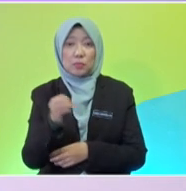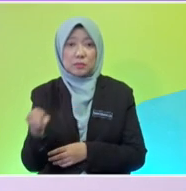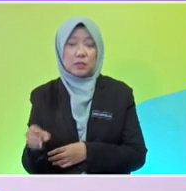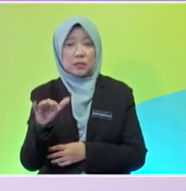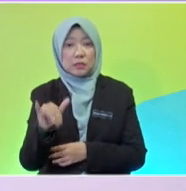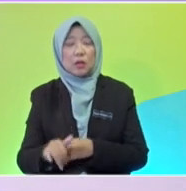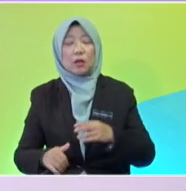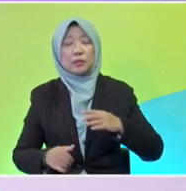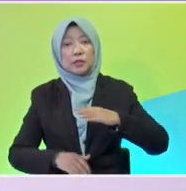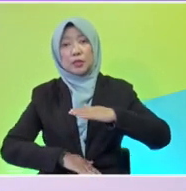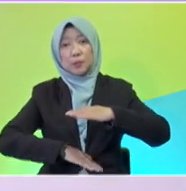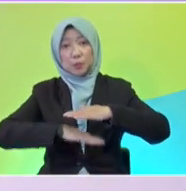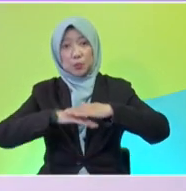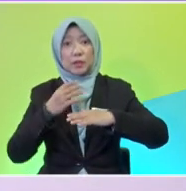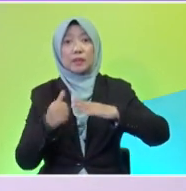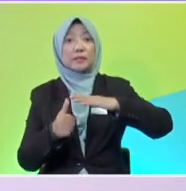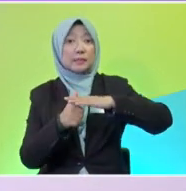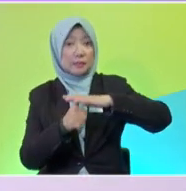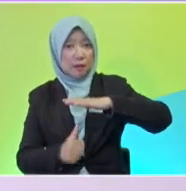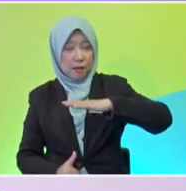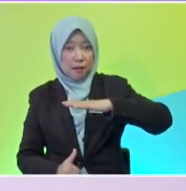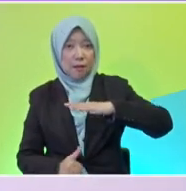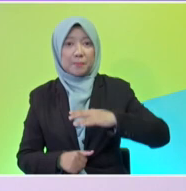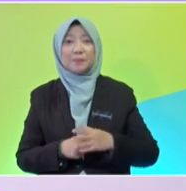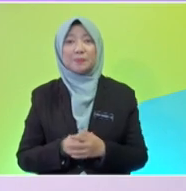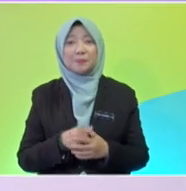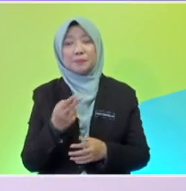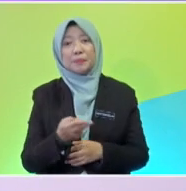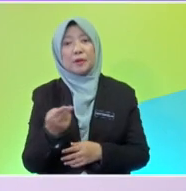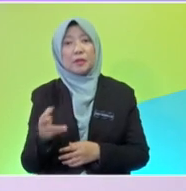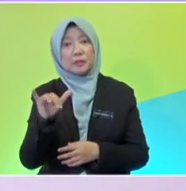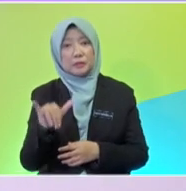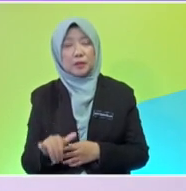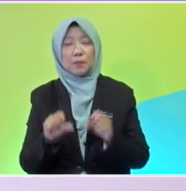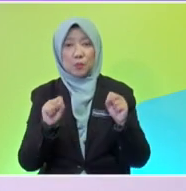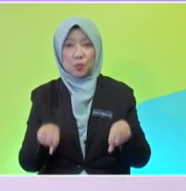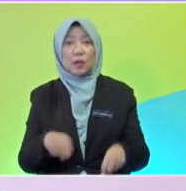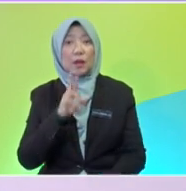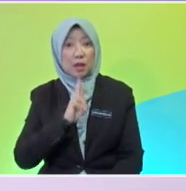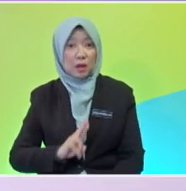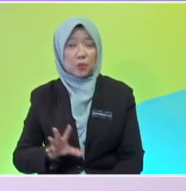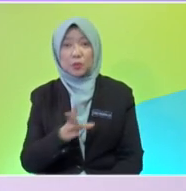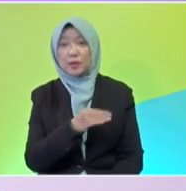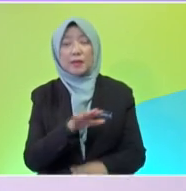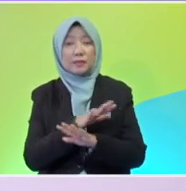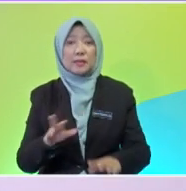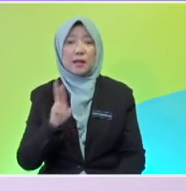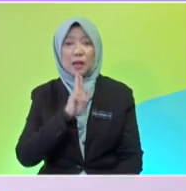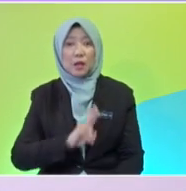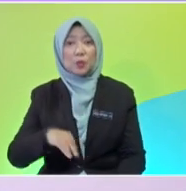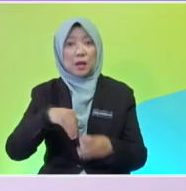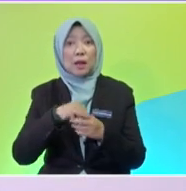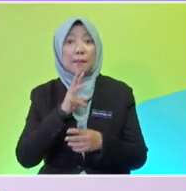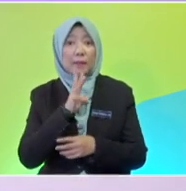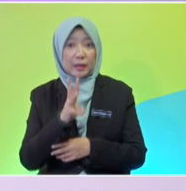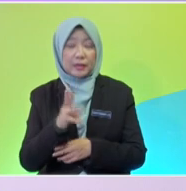dan objek yang tenggelam Yang kedua kita telah belajar terhadap bahan yang boleh larut dan tidak boleh larut di dalam air dan yang